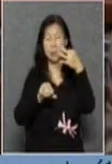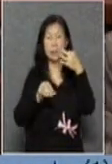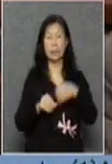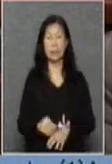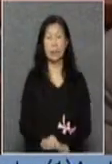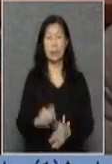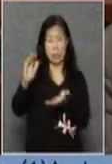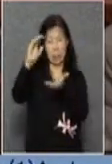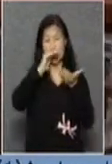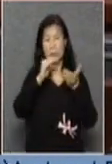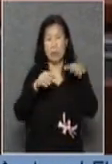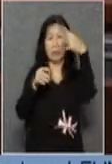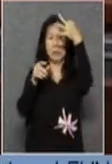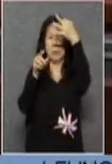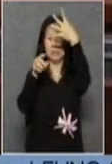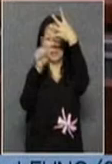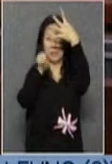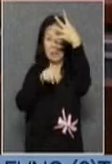入口咧係4300億，